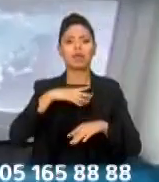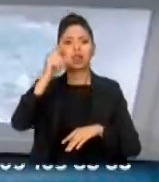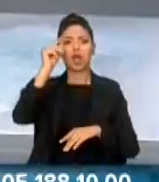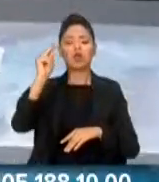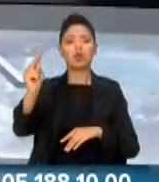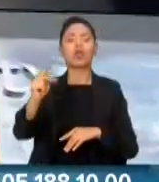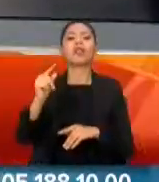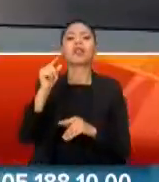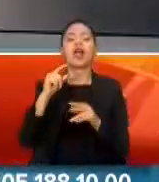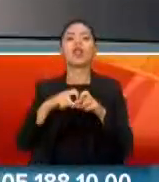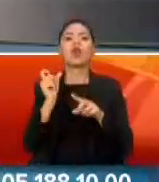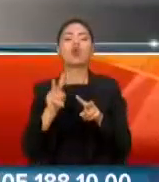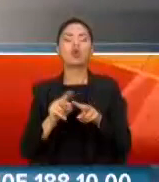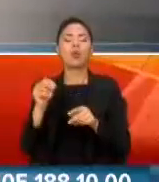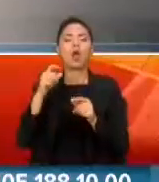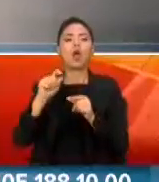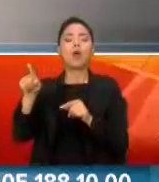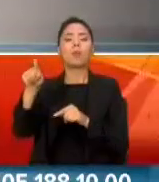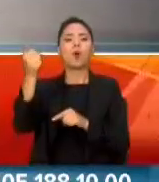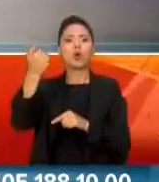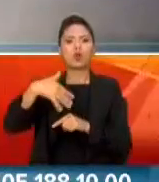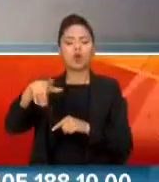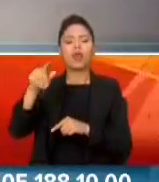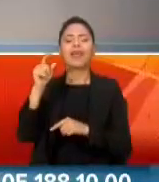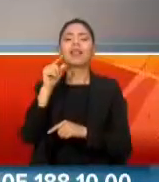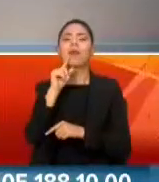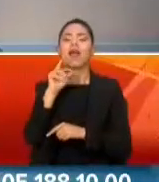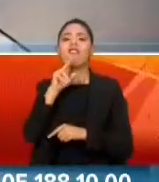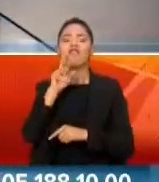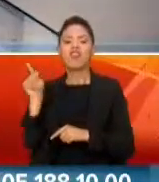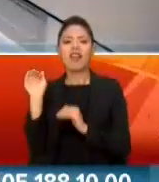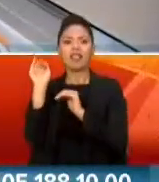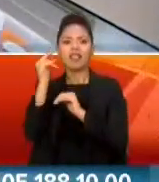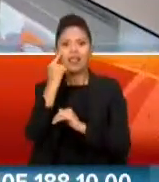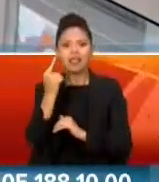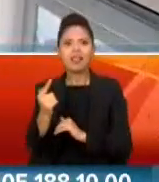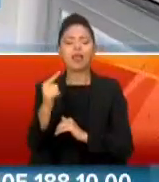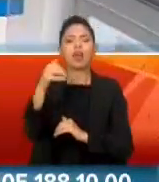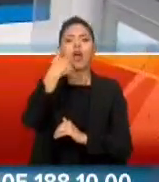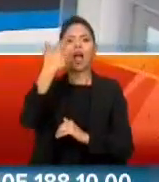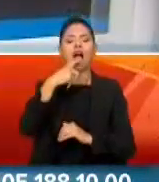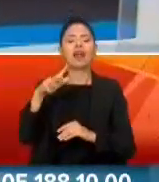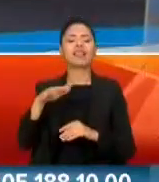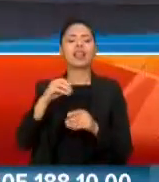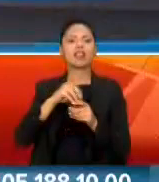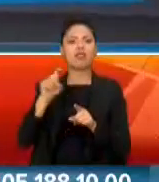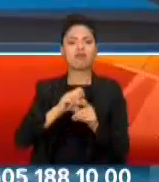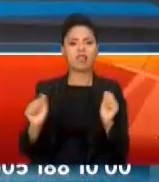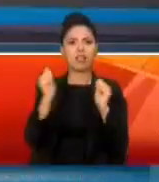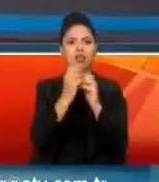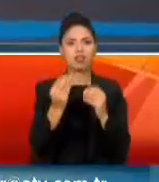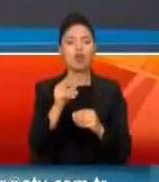ve Rum yönetimi arkalarına Fransa ve Birleşik Arap Emirlikleri'ni de aldı ve Doğu Akdeniz'de gerilimi tırmandırdı. Fransa'nın